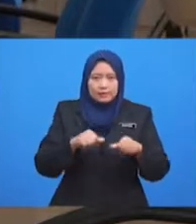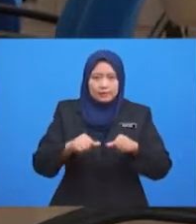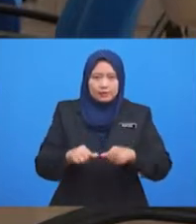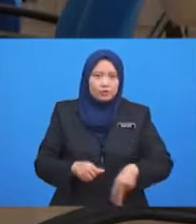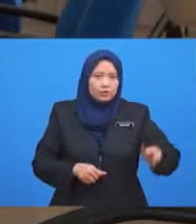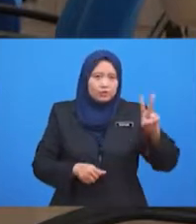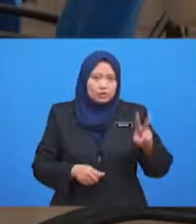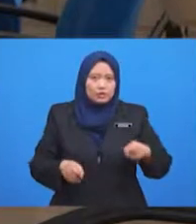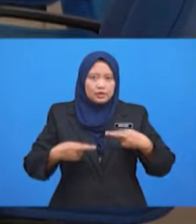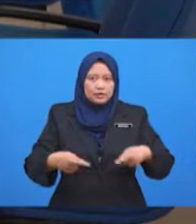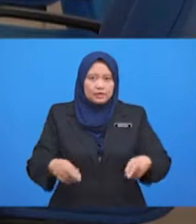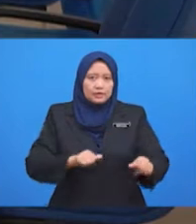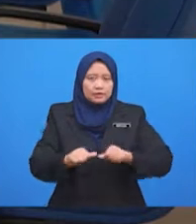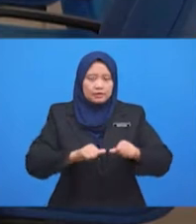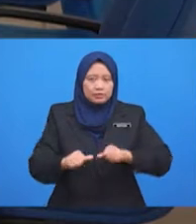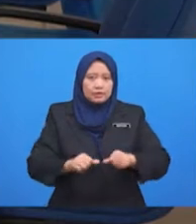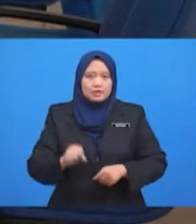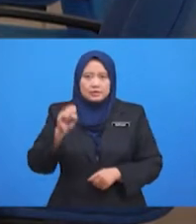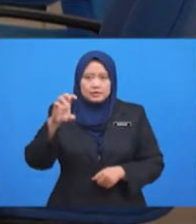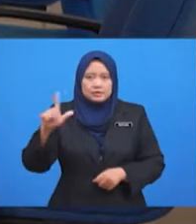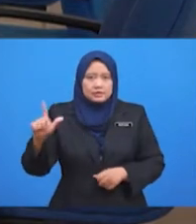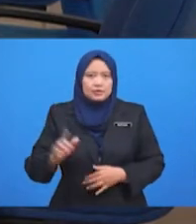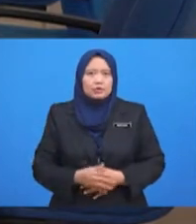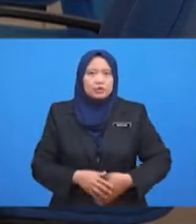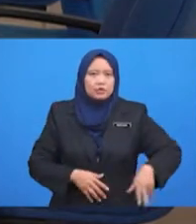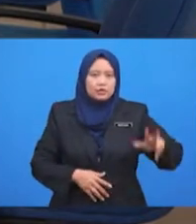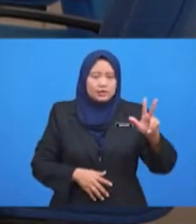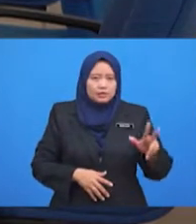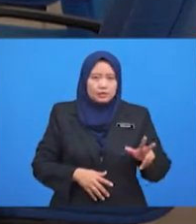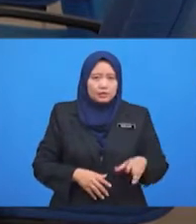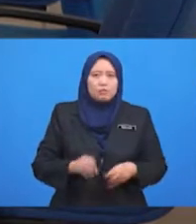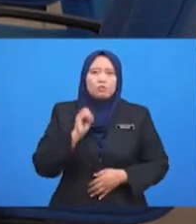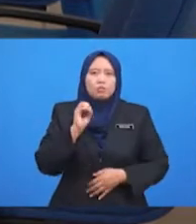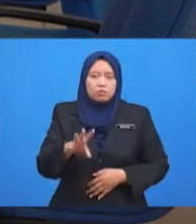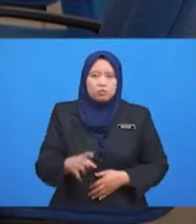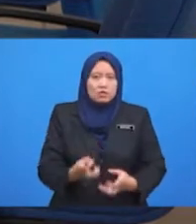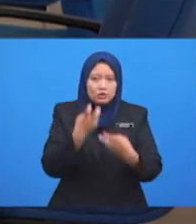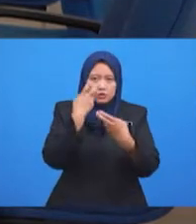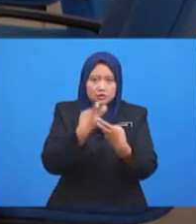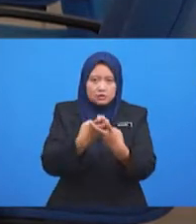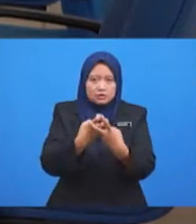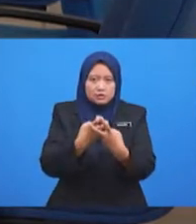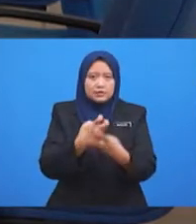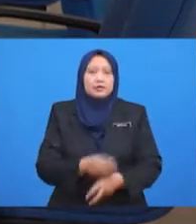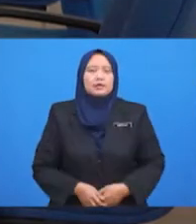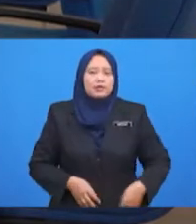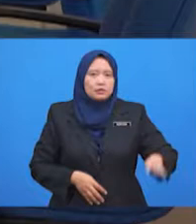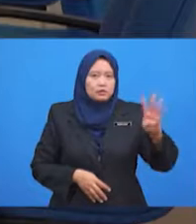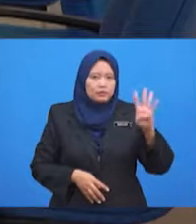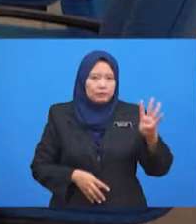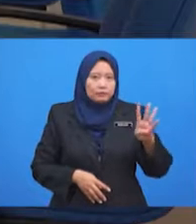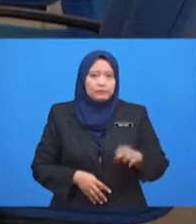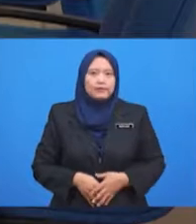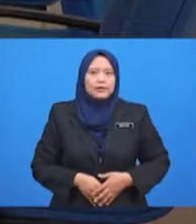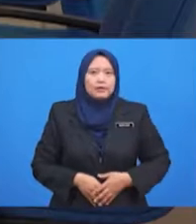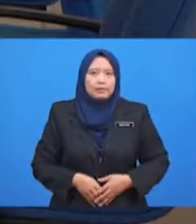aktiviti sel-sel. Proses ketiga, menyingkirkan toksin di dalam tubuh badan. Dan proses yang terakhir,